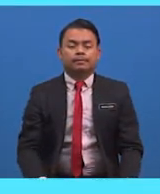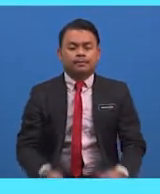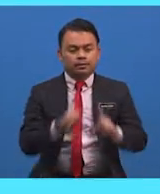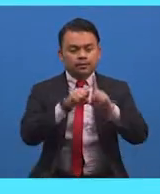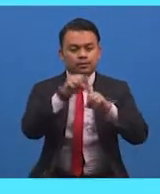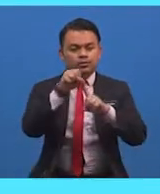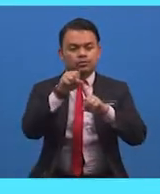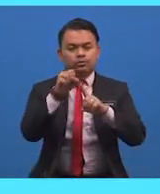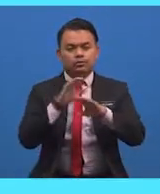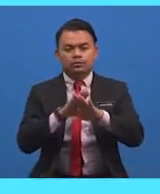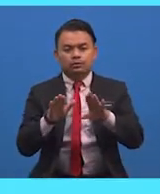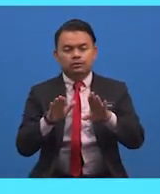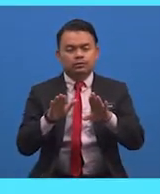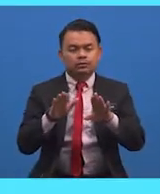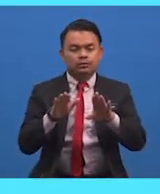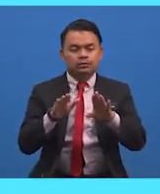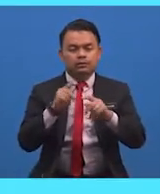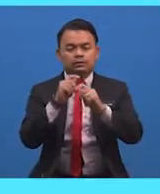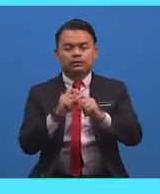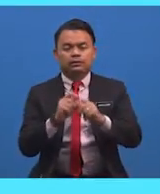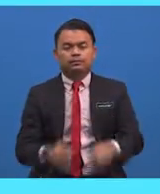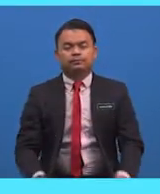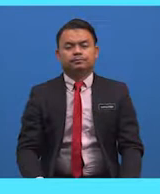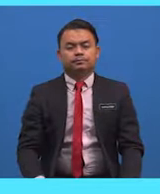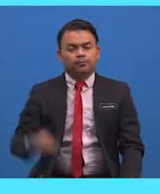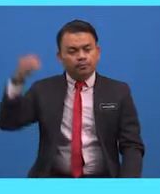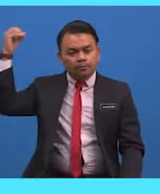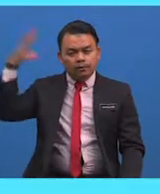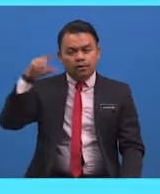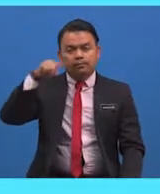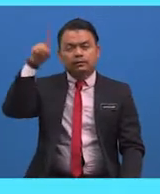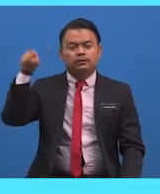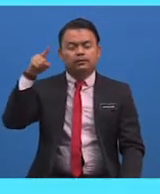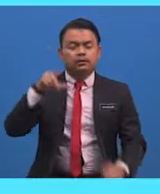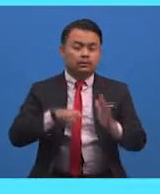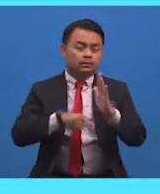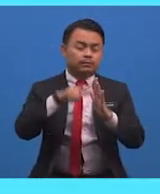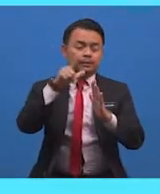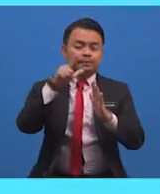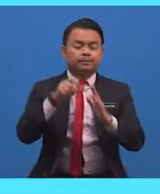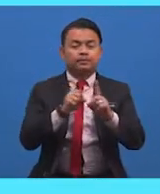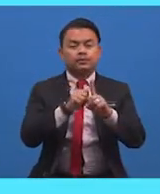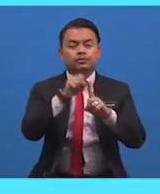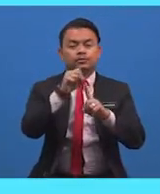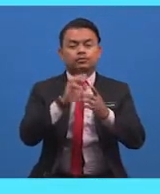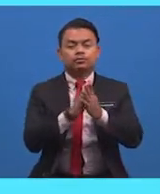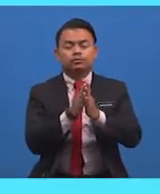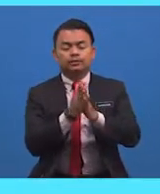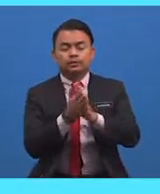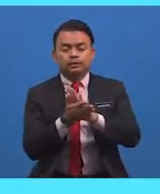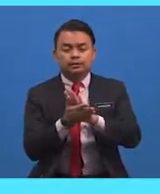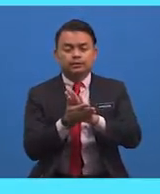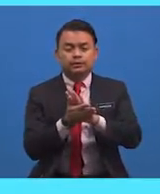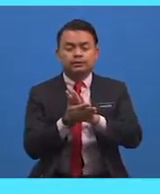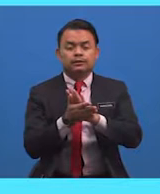menentu. Bahangan matahari berlebihan menyebabkan suhu yang tidak menentu dan akan berlakunya